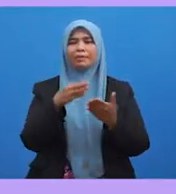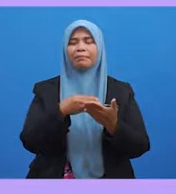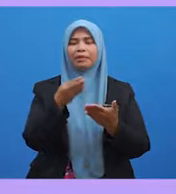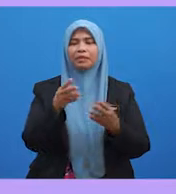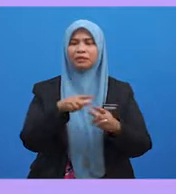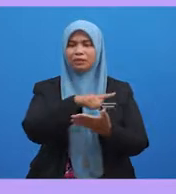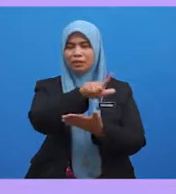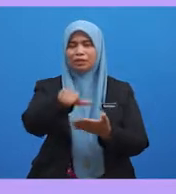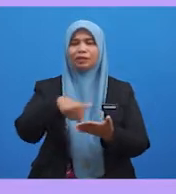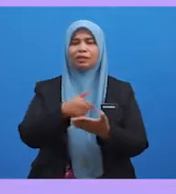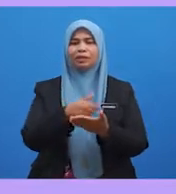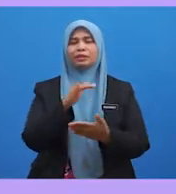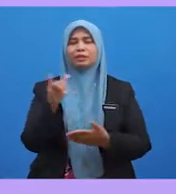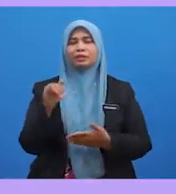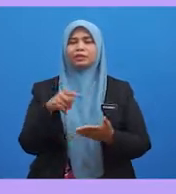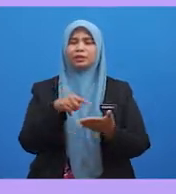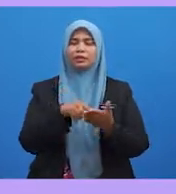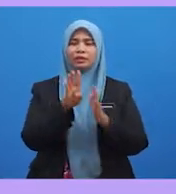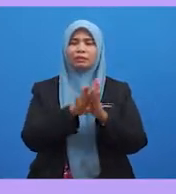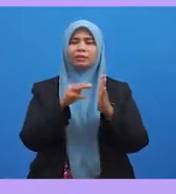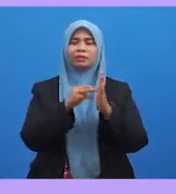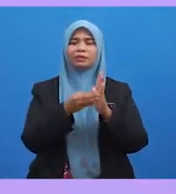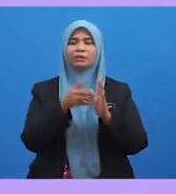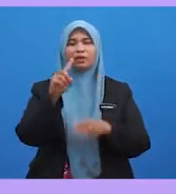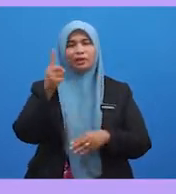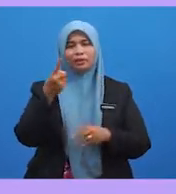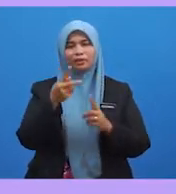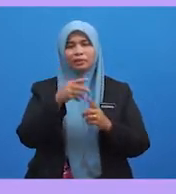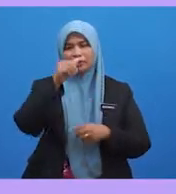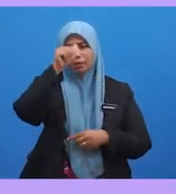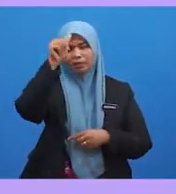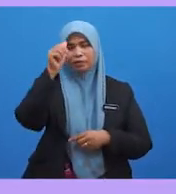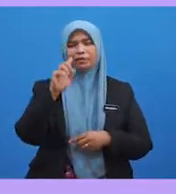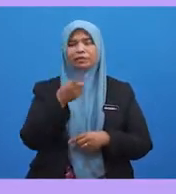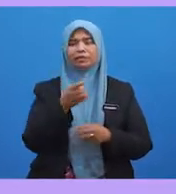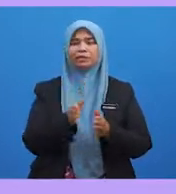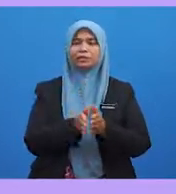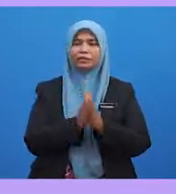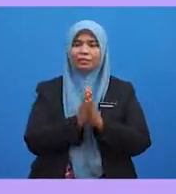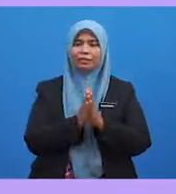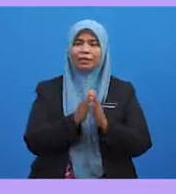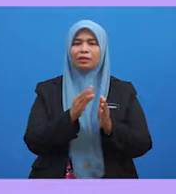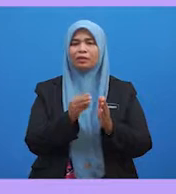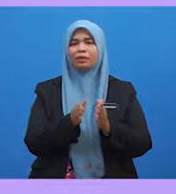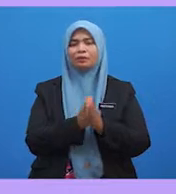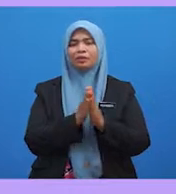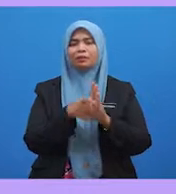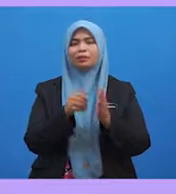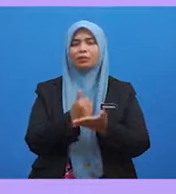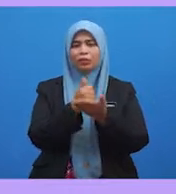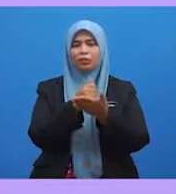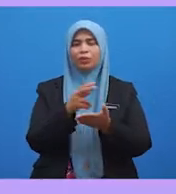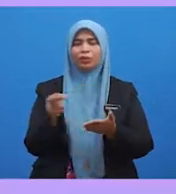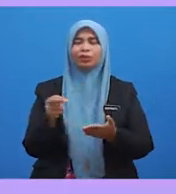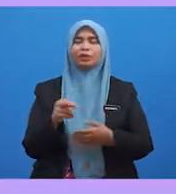segalanya. Ini bermaksud hanya kepada Allah Ta'ala kita sembah dan meminta pertolongan.